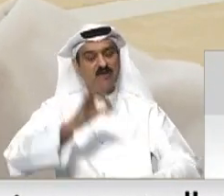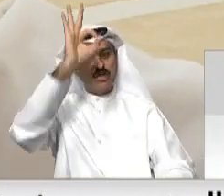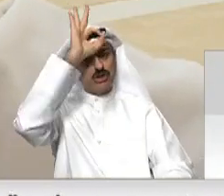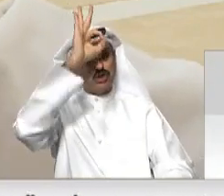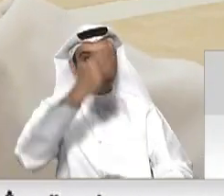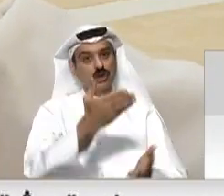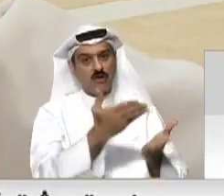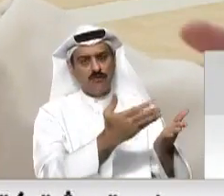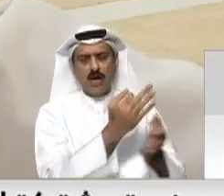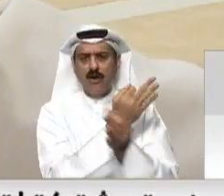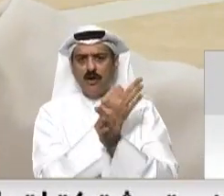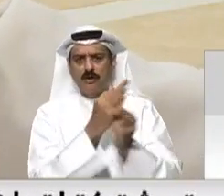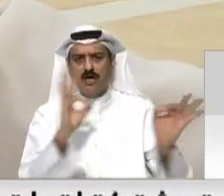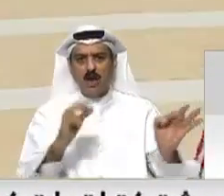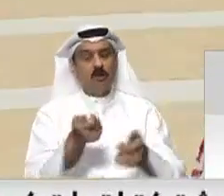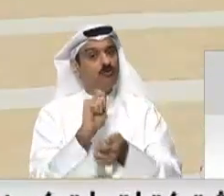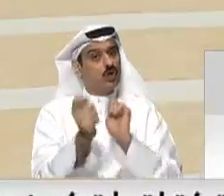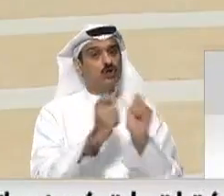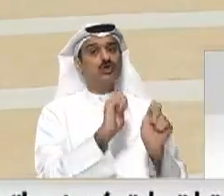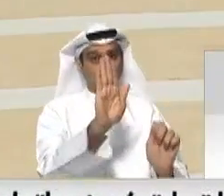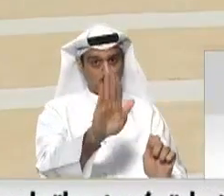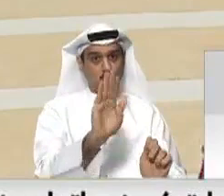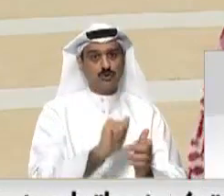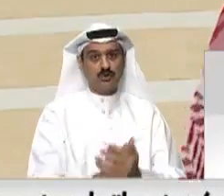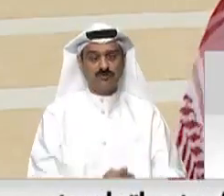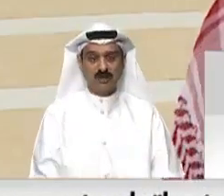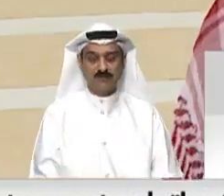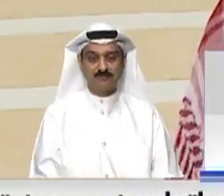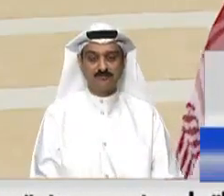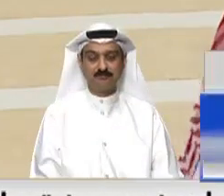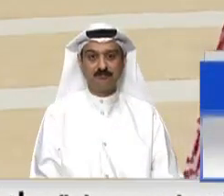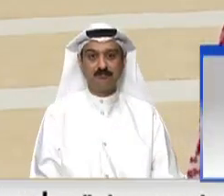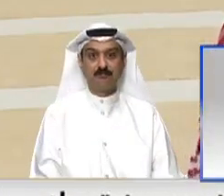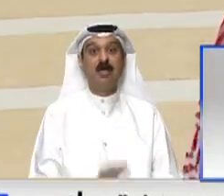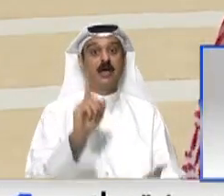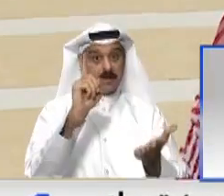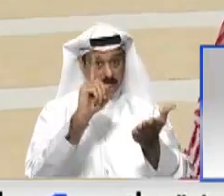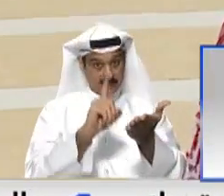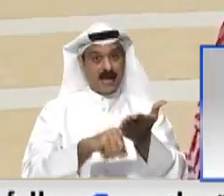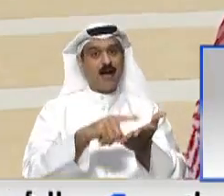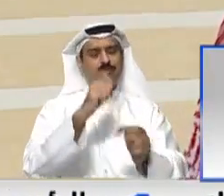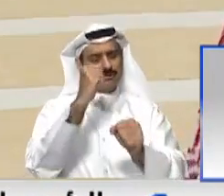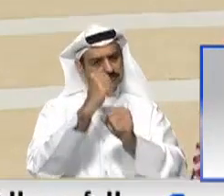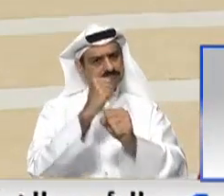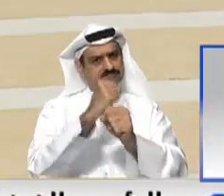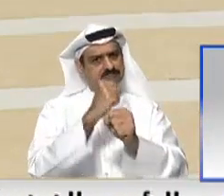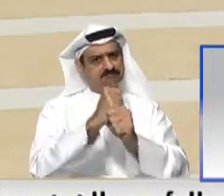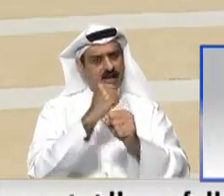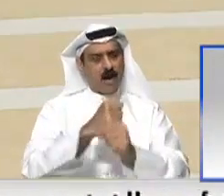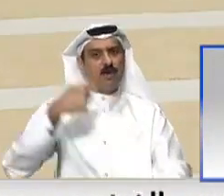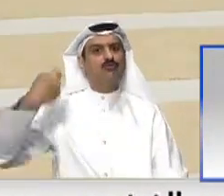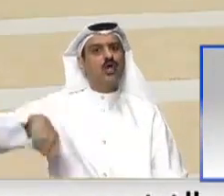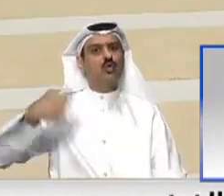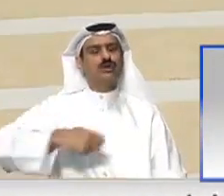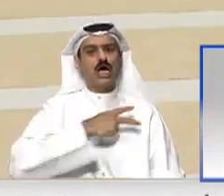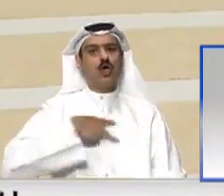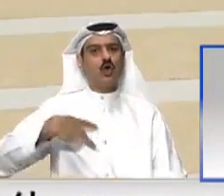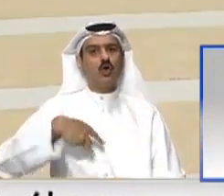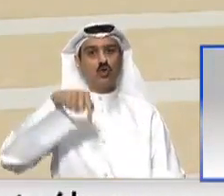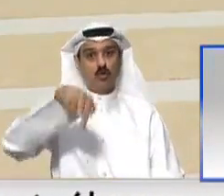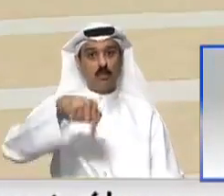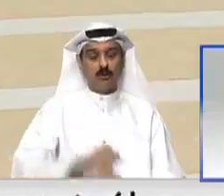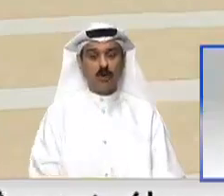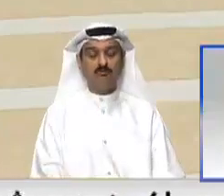ومبنى بلدي اخرى ان شاء الله المسنى الصدق في في في جديه الجهات المعنيه ان اليوم